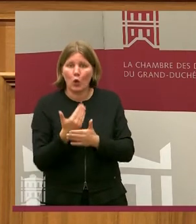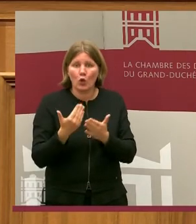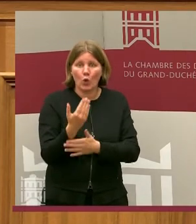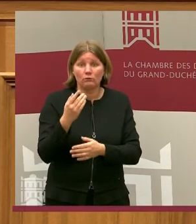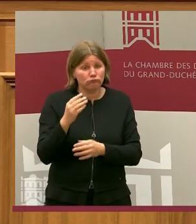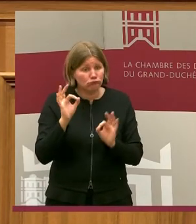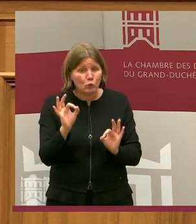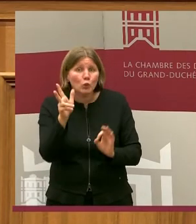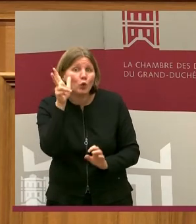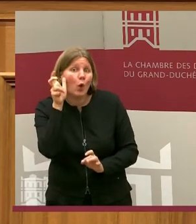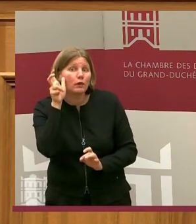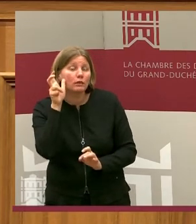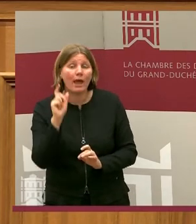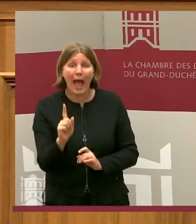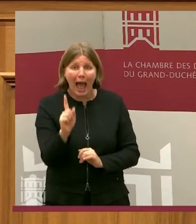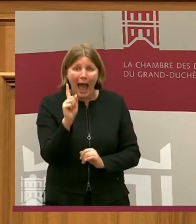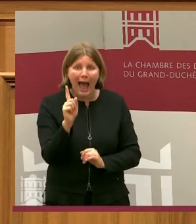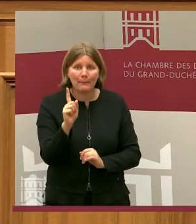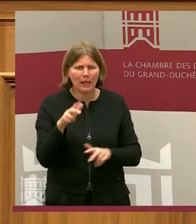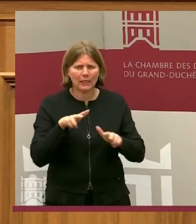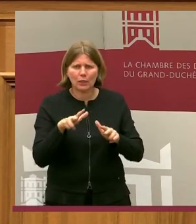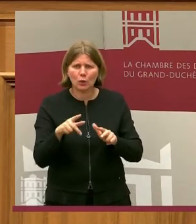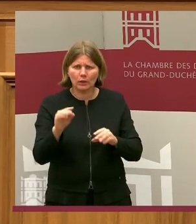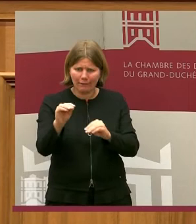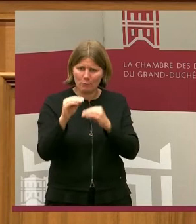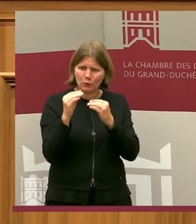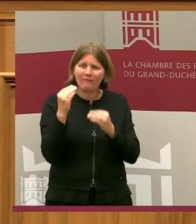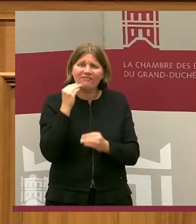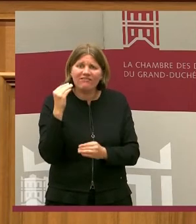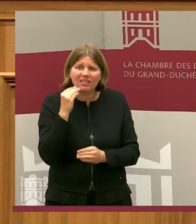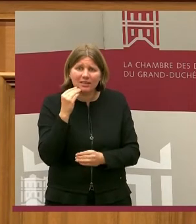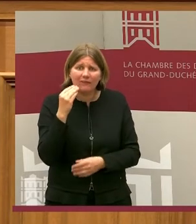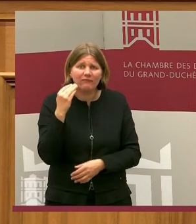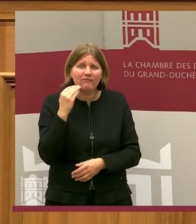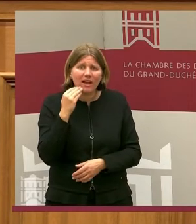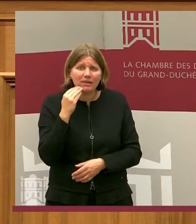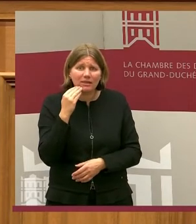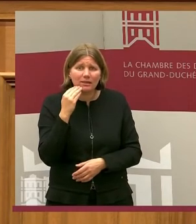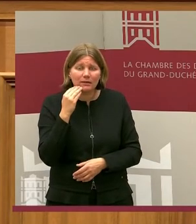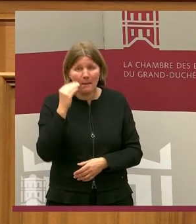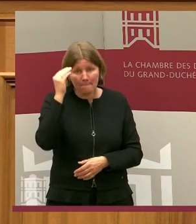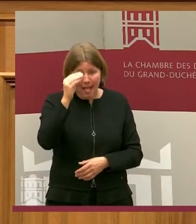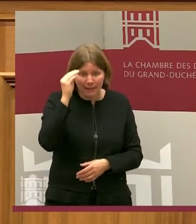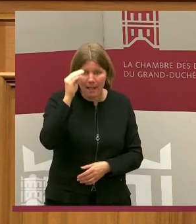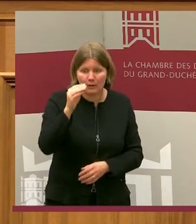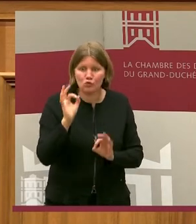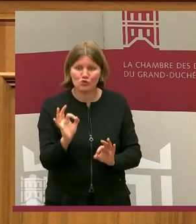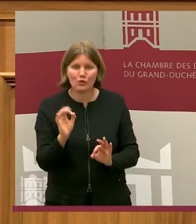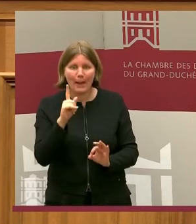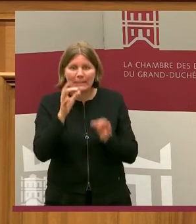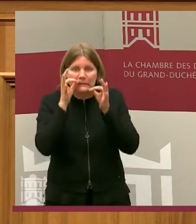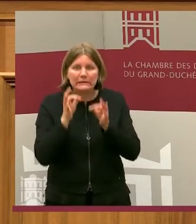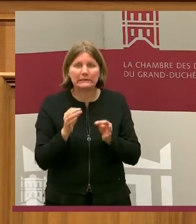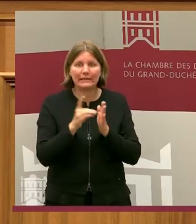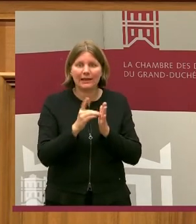Regierung kann es du aber noch immer nicht so, wenn ich das alles soll kommen. Du kennst junge Seo scheinbar gut, mir ohne konkrete Daten zu